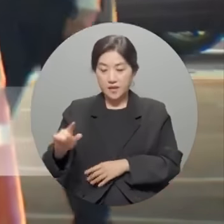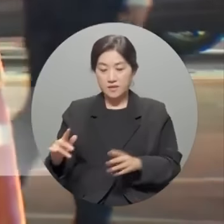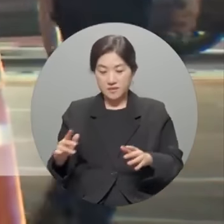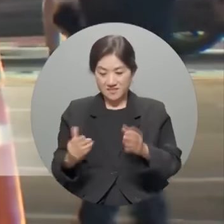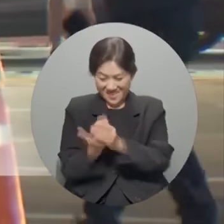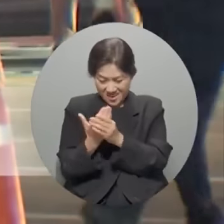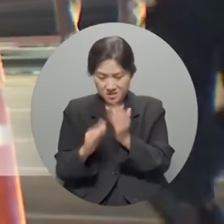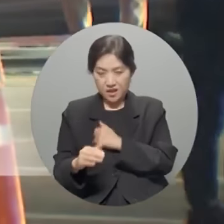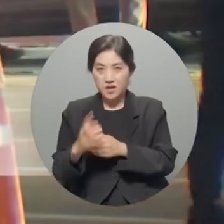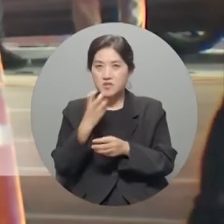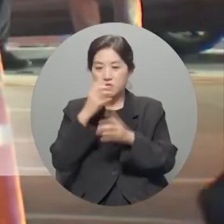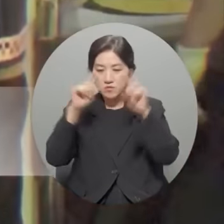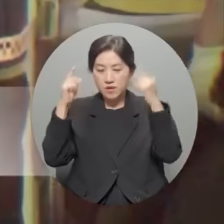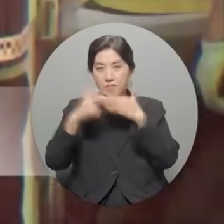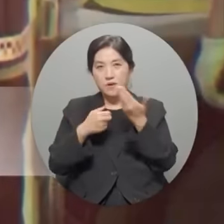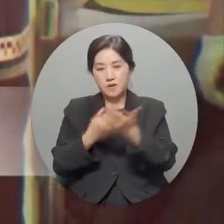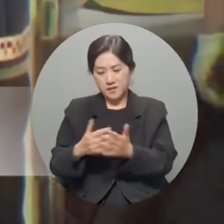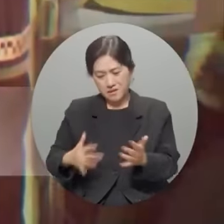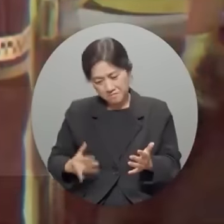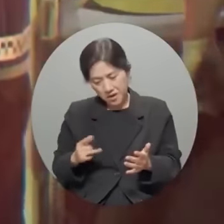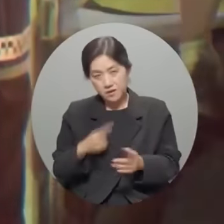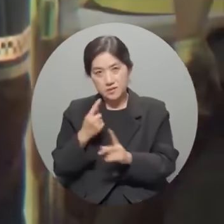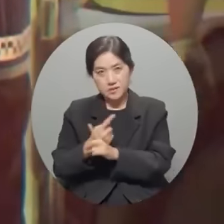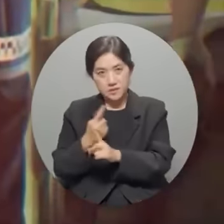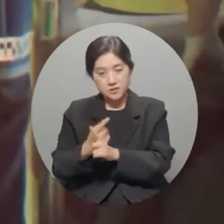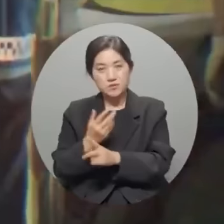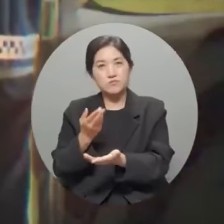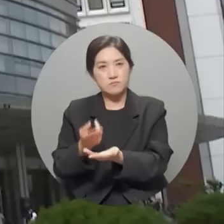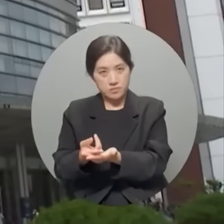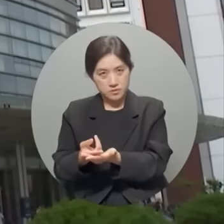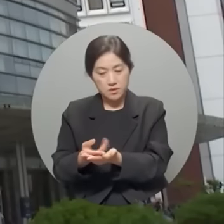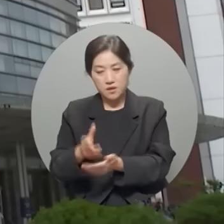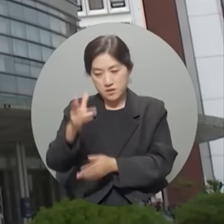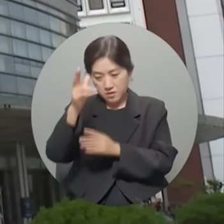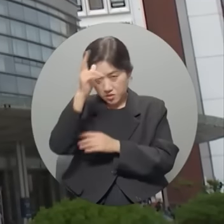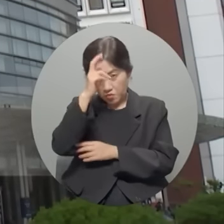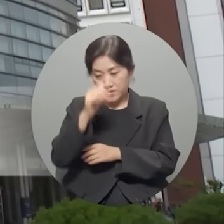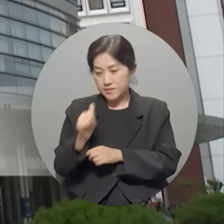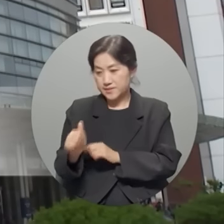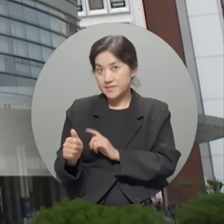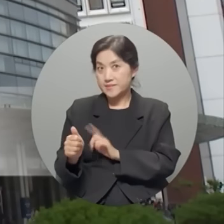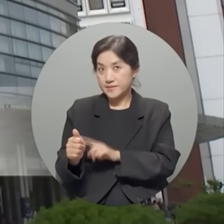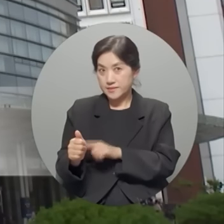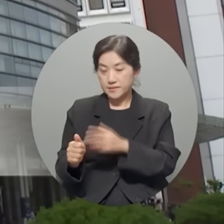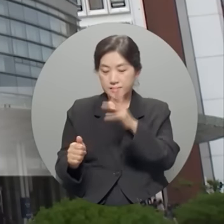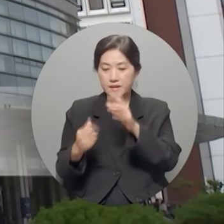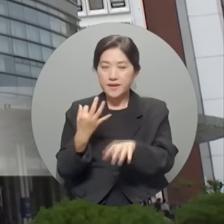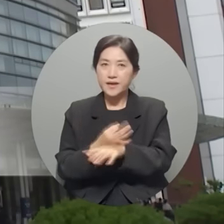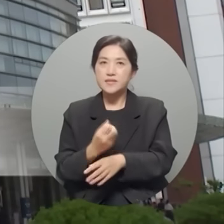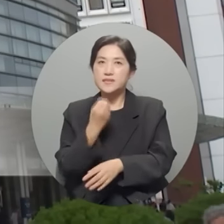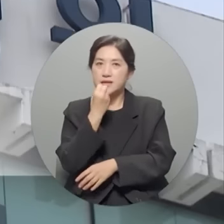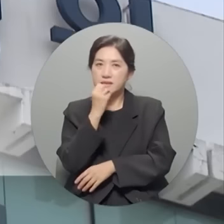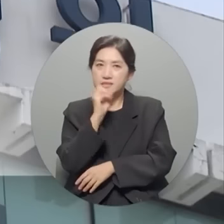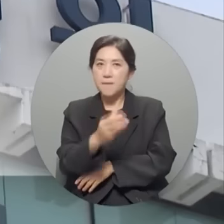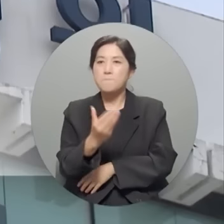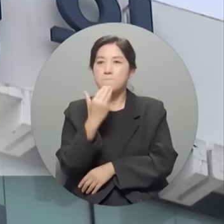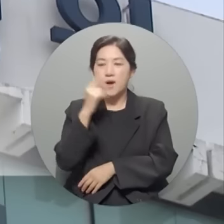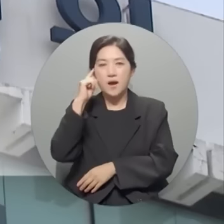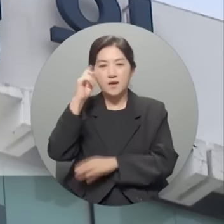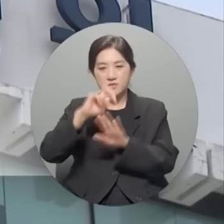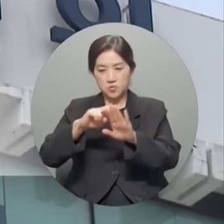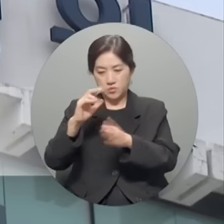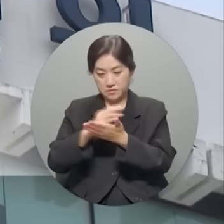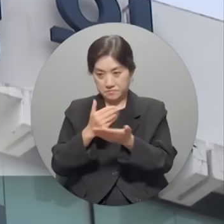이송돼 갈비뼈 골절 등을 치료받고 있습니다. 경찰은 차 씨가 간단한 진술은 가능하다는 의료진 판단이